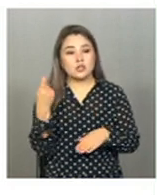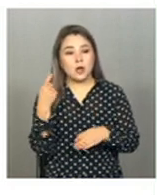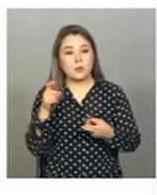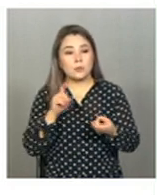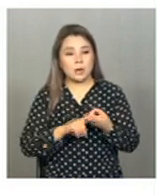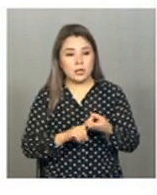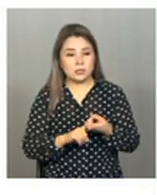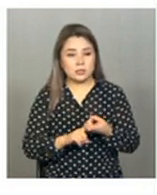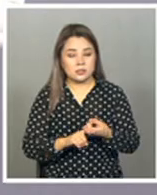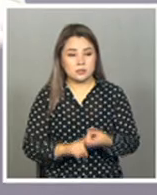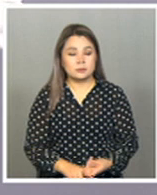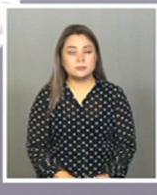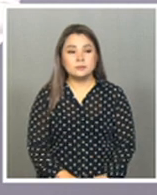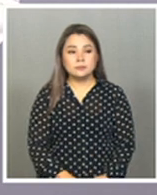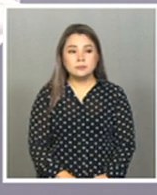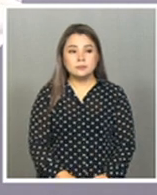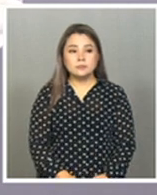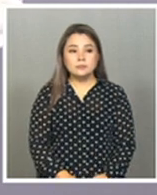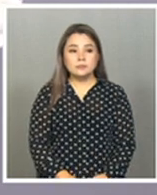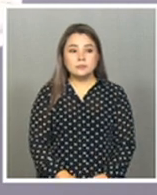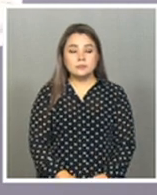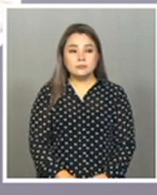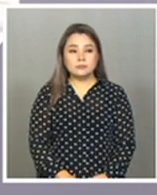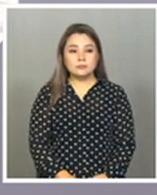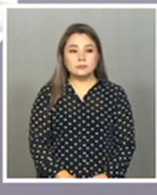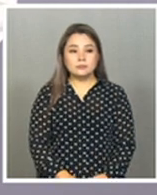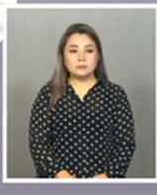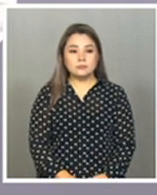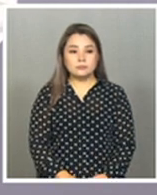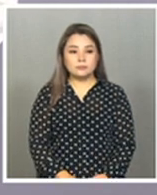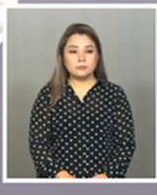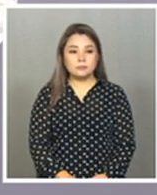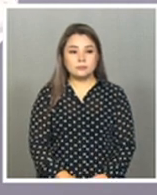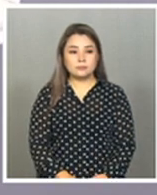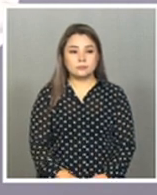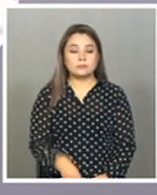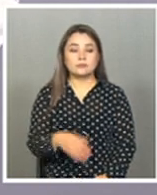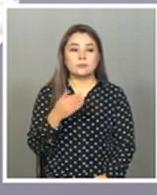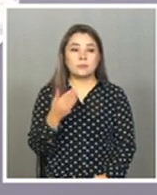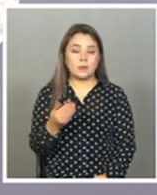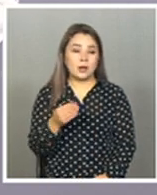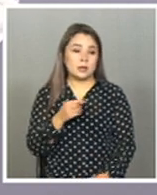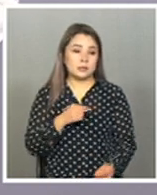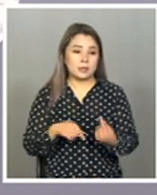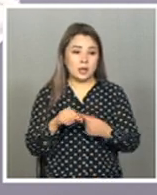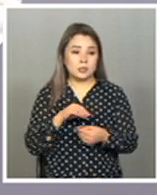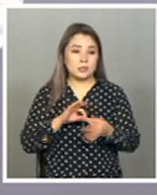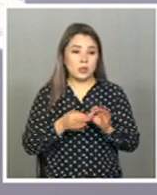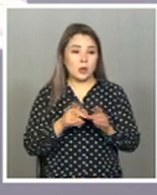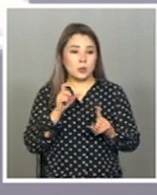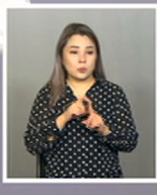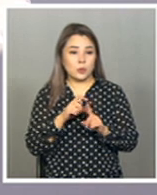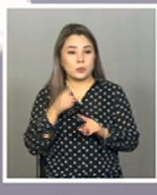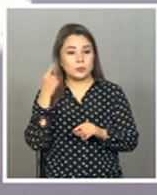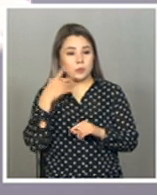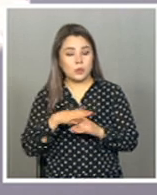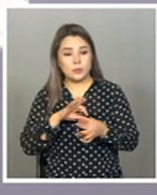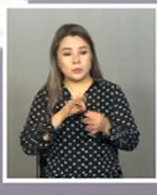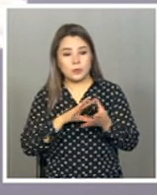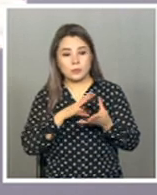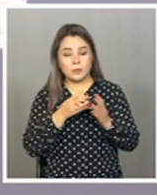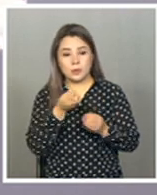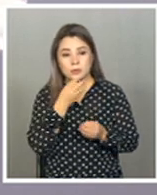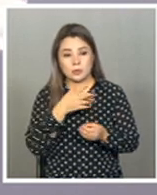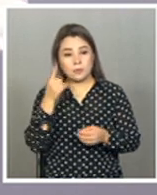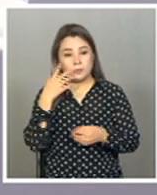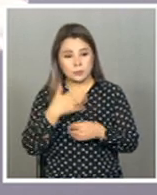байланысты сөз екен. Жарайсыздар оқушылар, сіздер кәсіби сөзді жақсы түсінді деген сенімдемін.